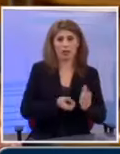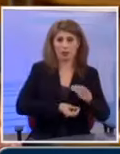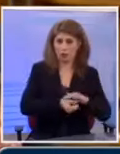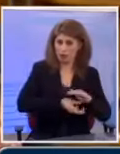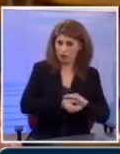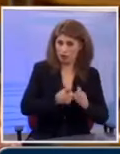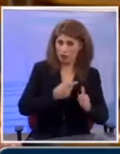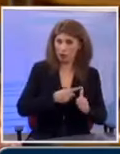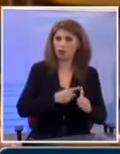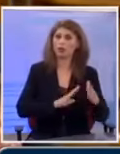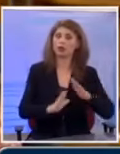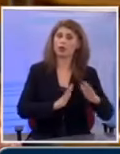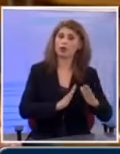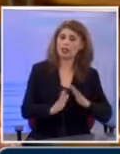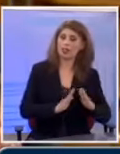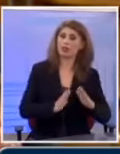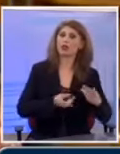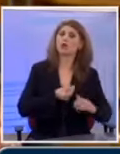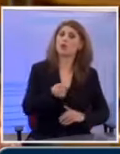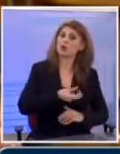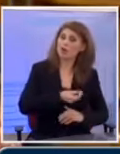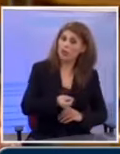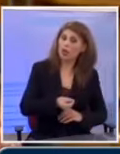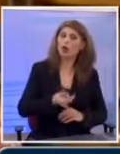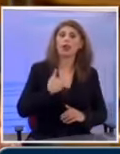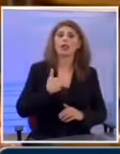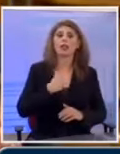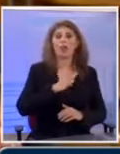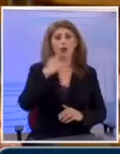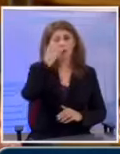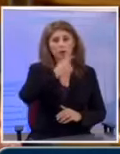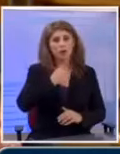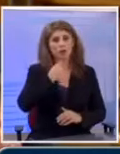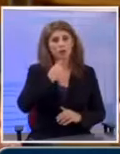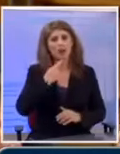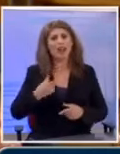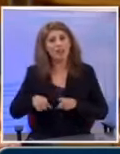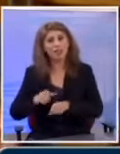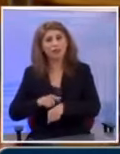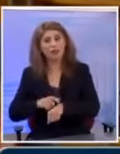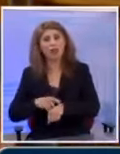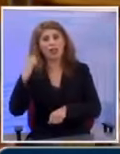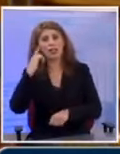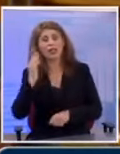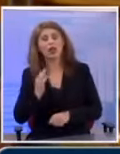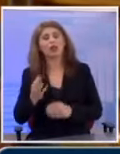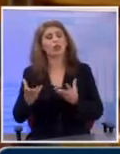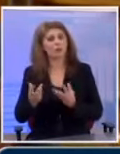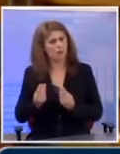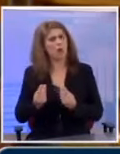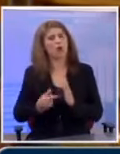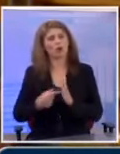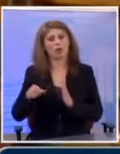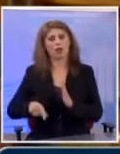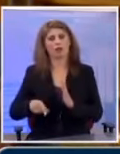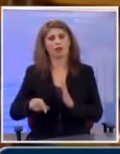προσφυγικό, της προστασίας των προσφύγων και του ανθρώπινου προσώπου, αλλά και τη λογική που πολλές φορές αυτή την αίθουσα